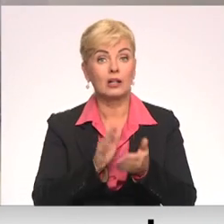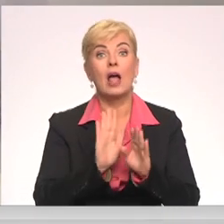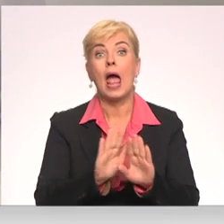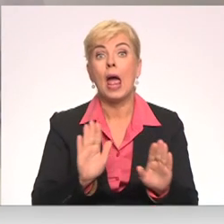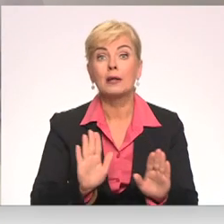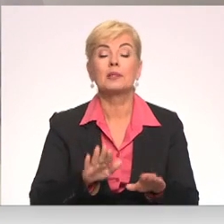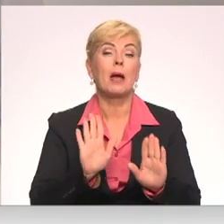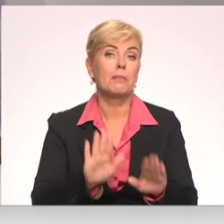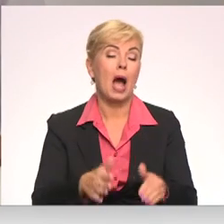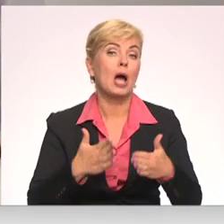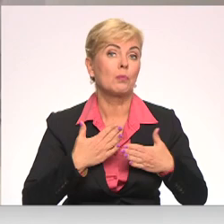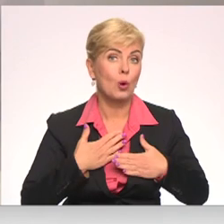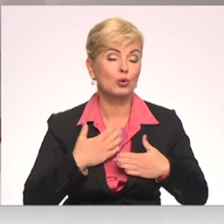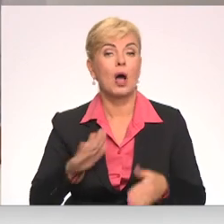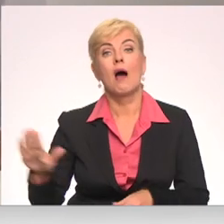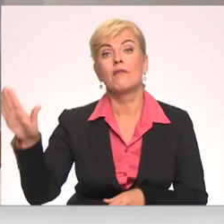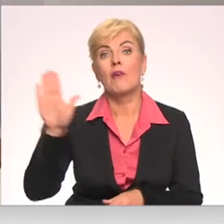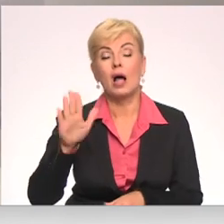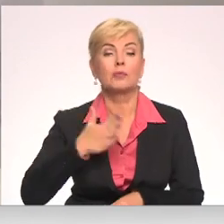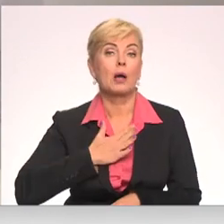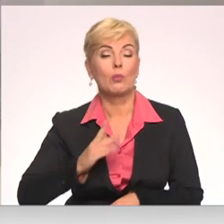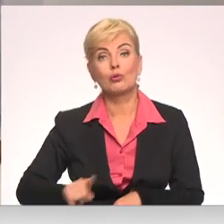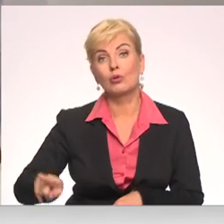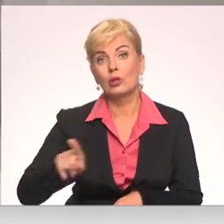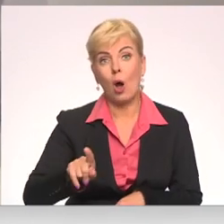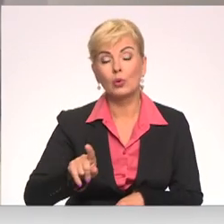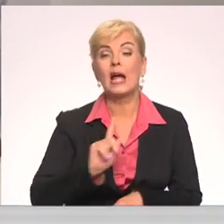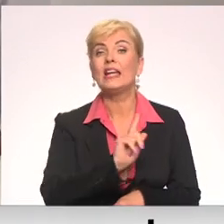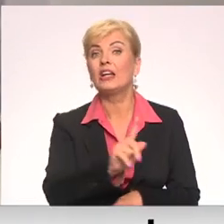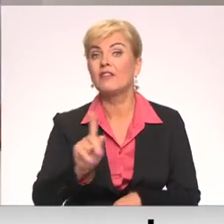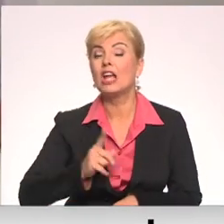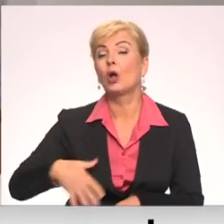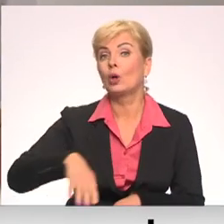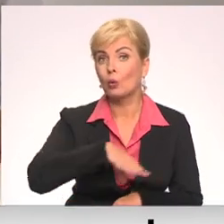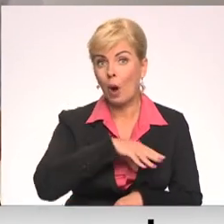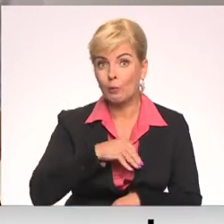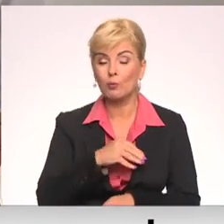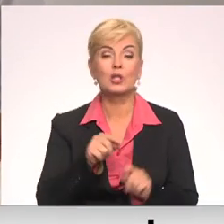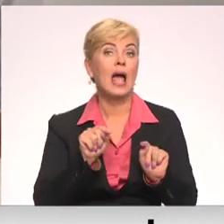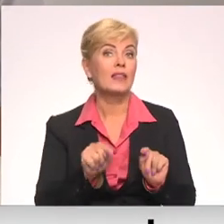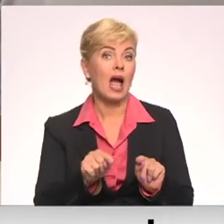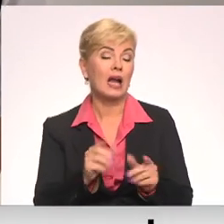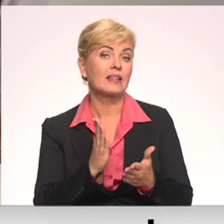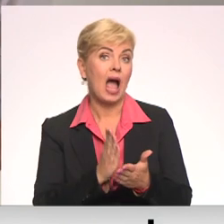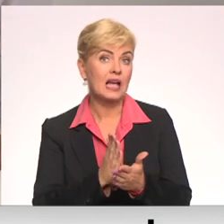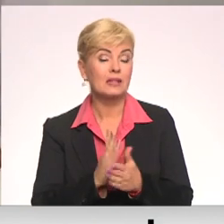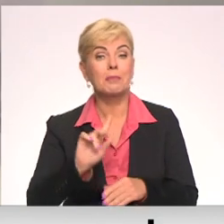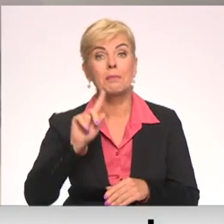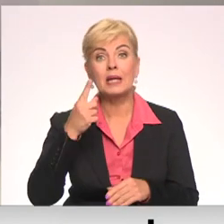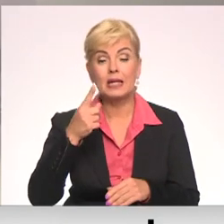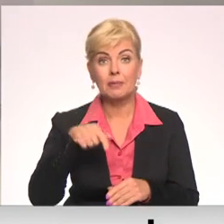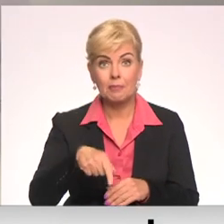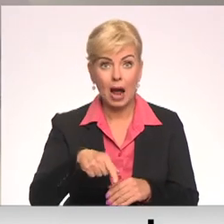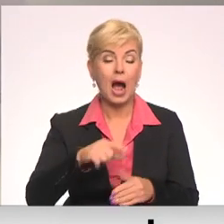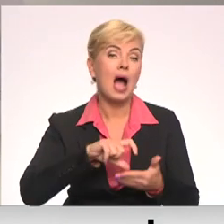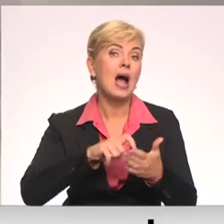mums, par mūsu valsti, par mūsu tautu, par ikvienu no mums. Mēs šobrīd atrodamies pirmajā tēmā